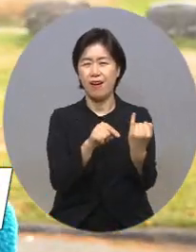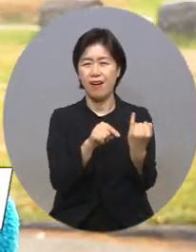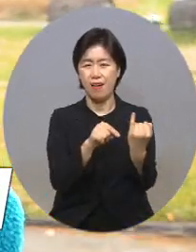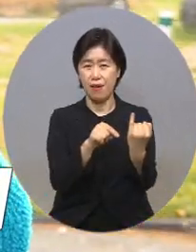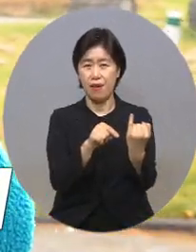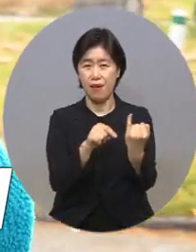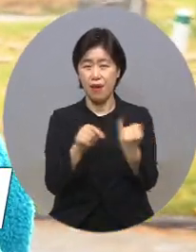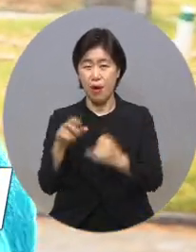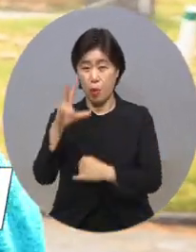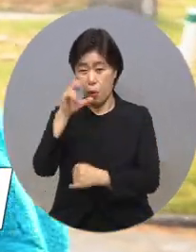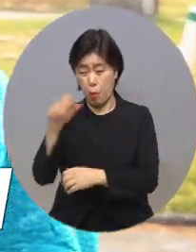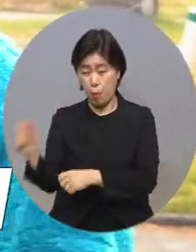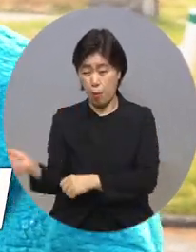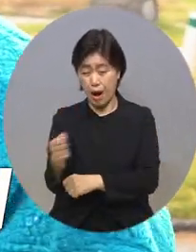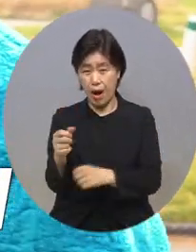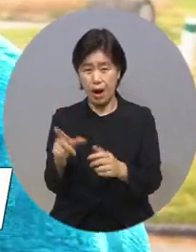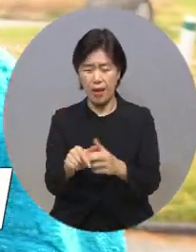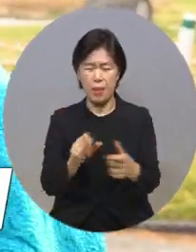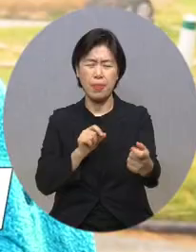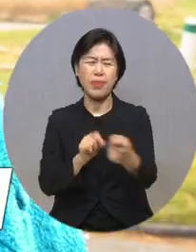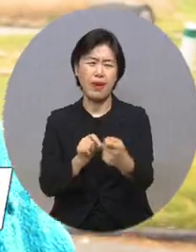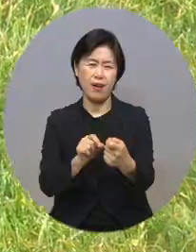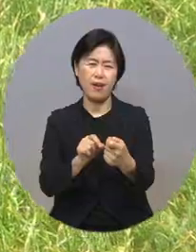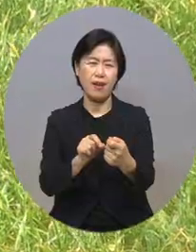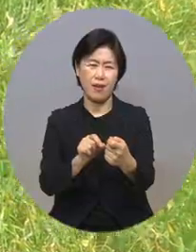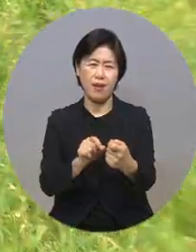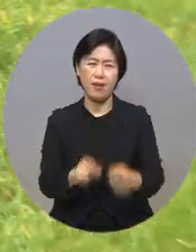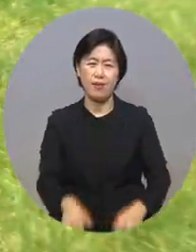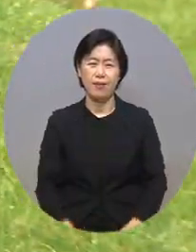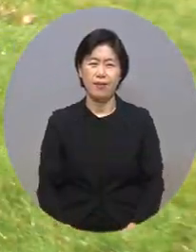좀 짧게 나오죠. 아무래도 핸디캡이 좀 있죠. 네.